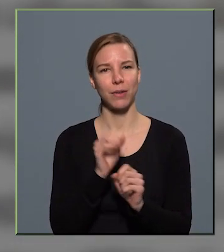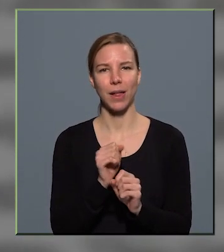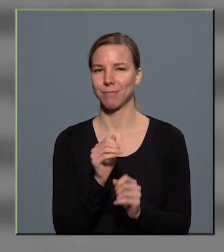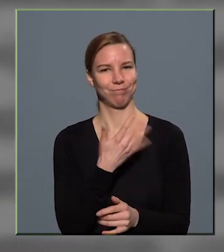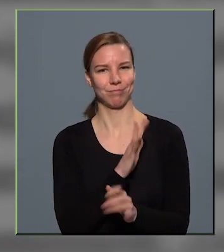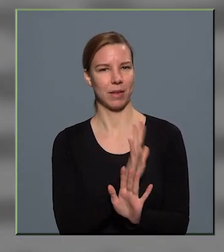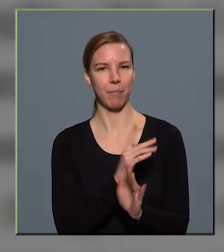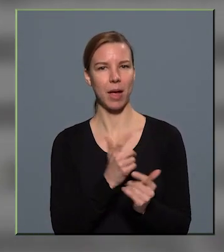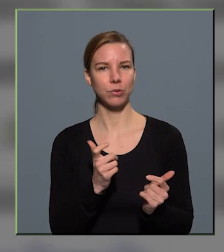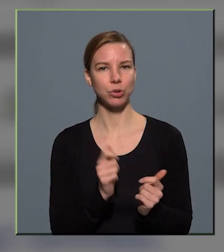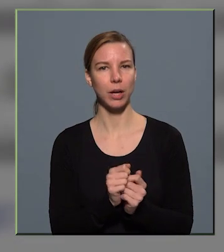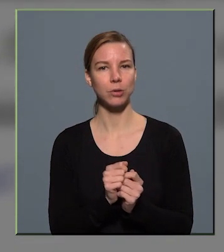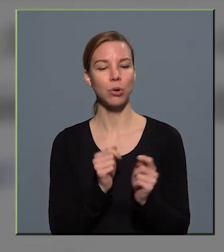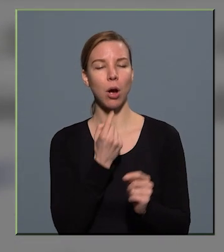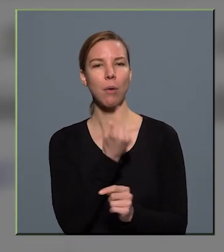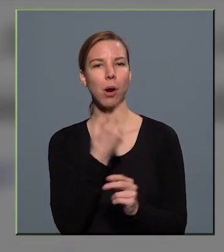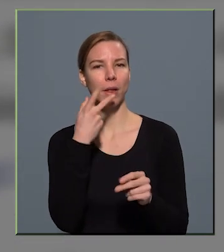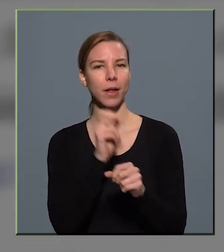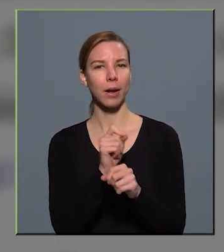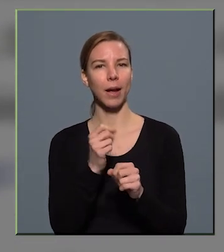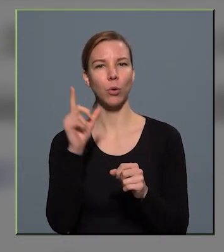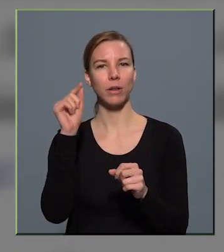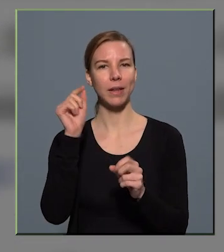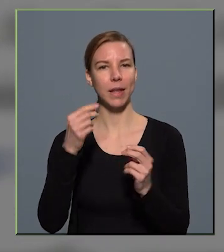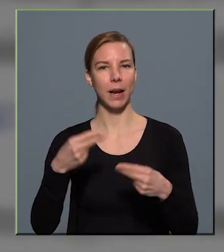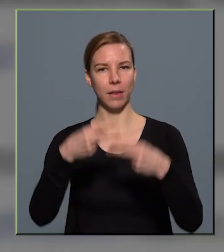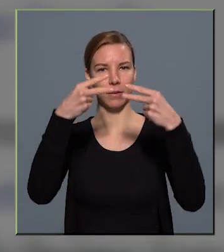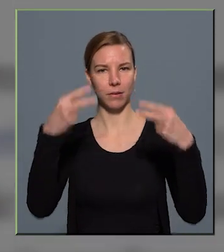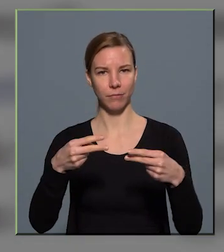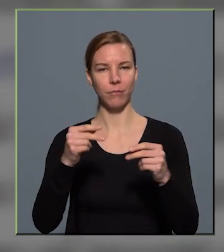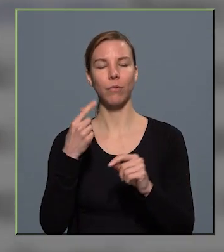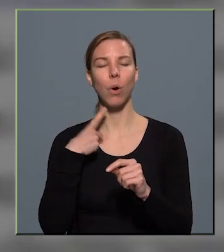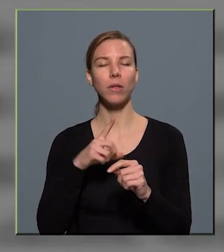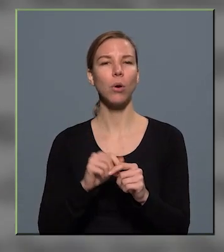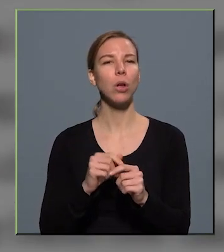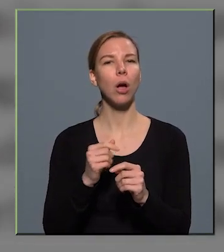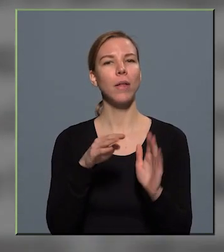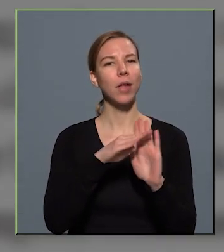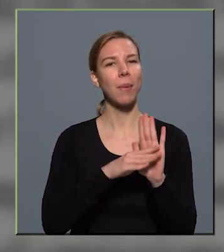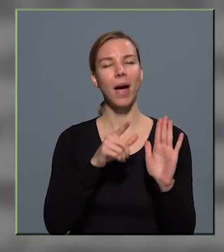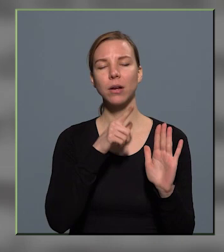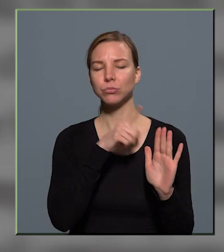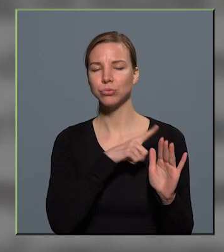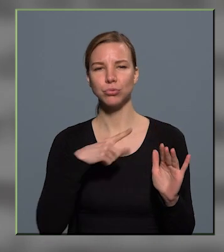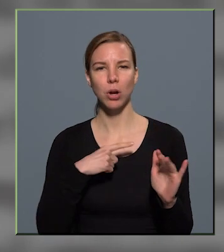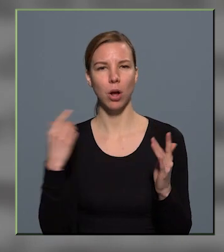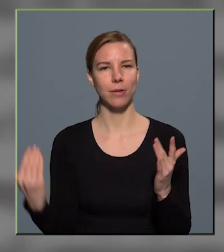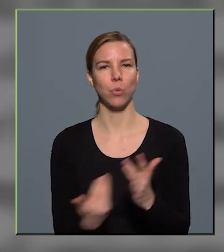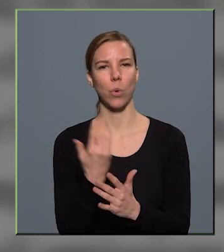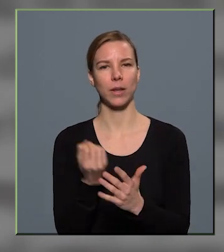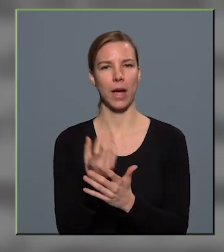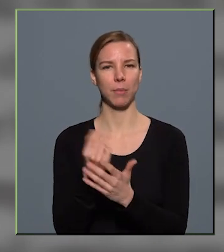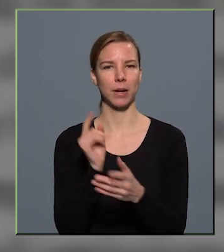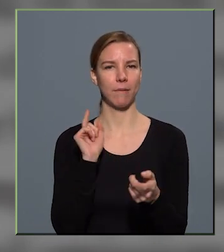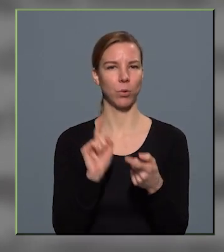Trumka később azt tweetelte, hogy a szabályozás csak az új termék vonatkozik, amit azzal az ígérettel édesítettek meg,